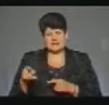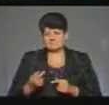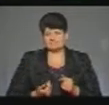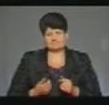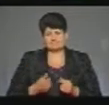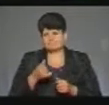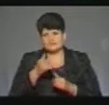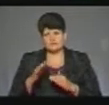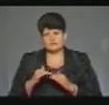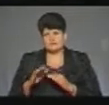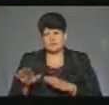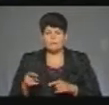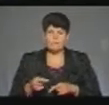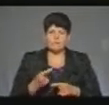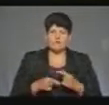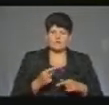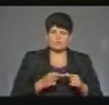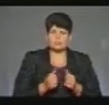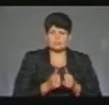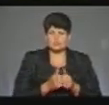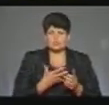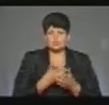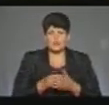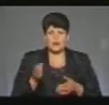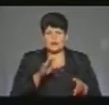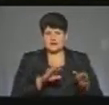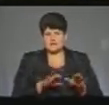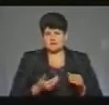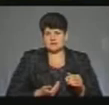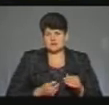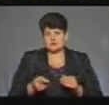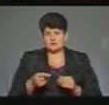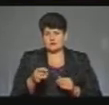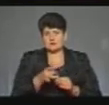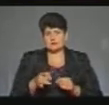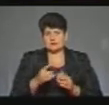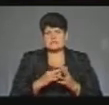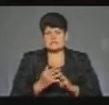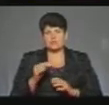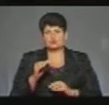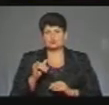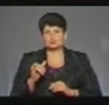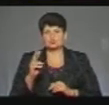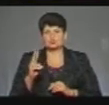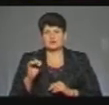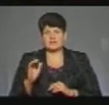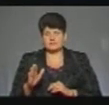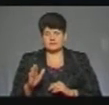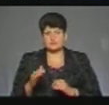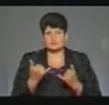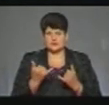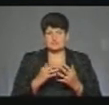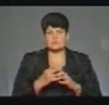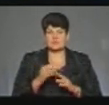прижилися лемки в степах. Повернулися ближче до своїх гір, каже Просковія. Оселилися в Тернопільському районі, в селі Жуків, нині Соборне.